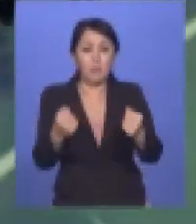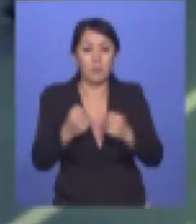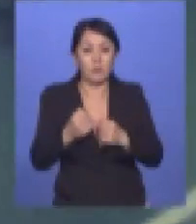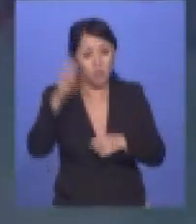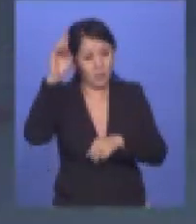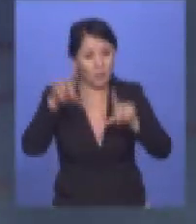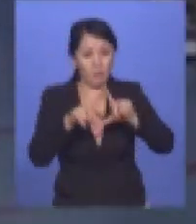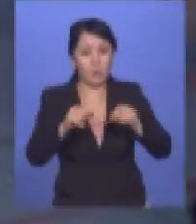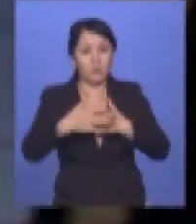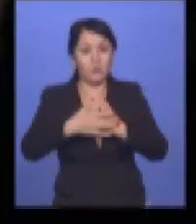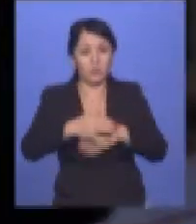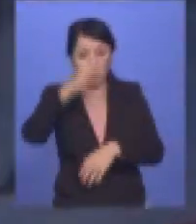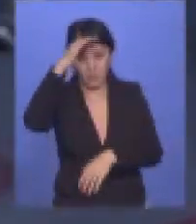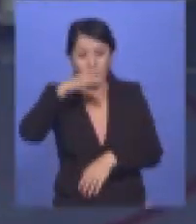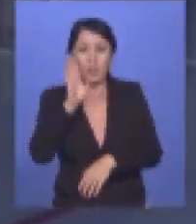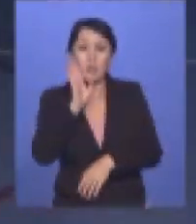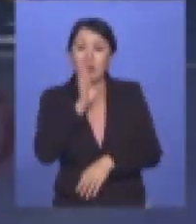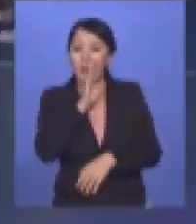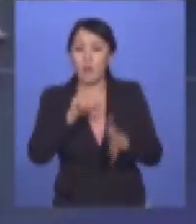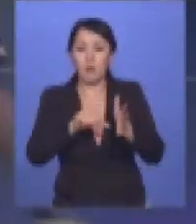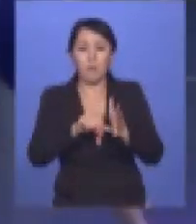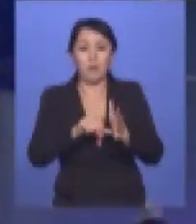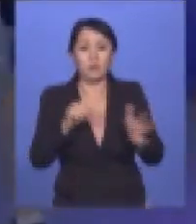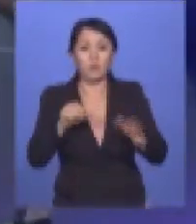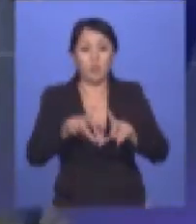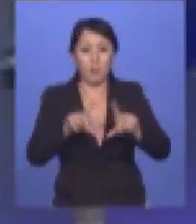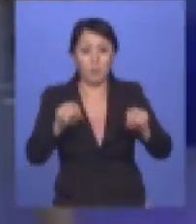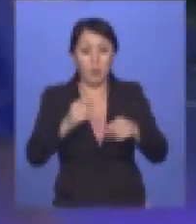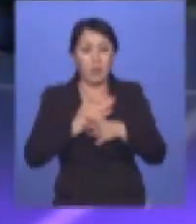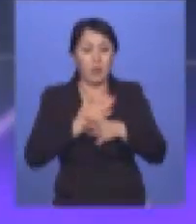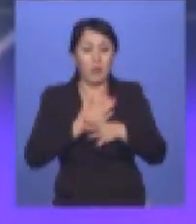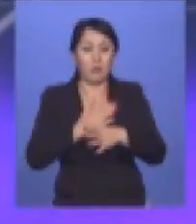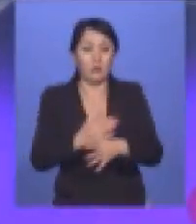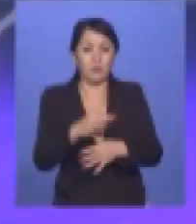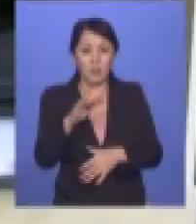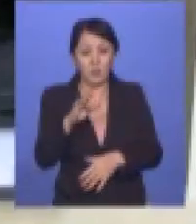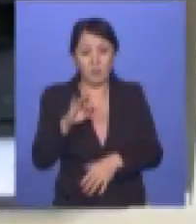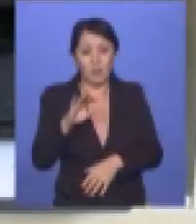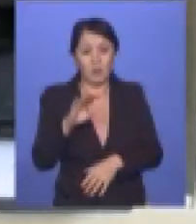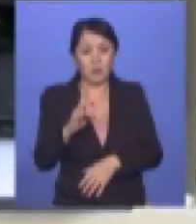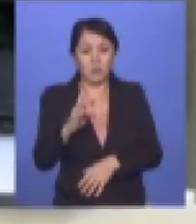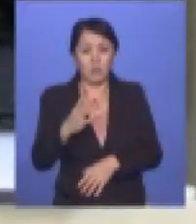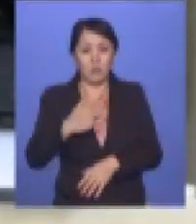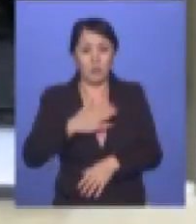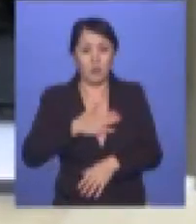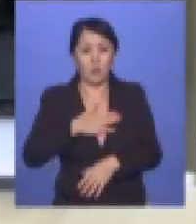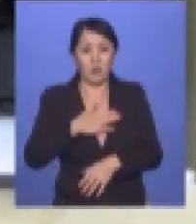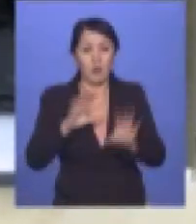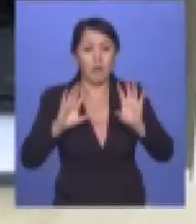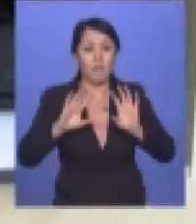мектеп түлектері және ата-аналар атсалысты. Мектептің бұндай бастамасын қолдағандардың бірі Арман Бердағұлов. Мен